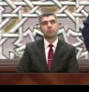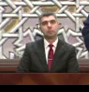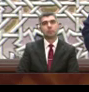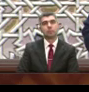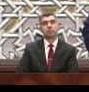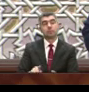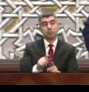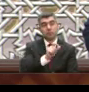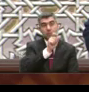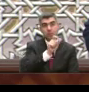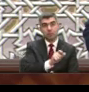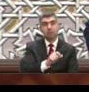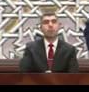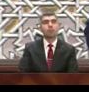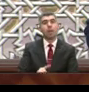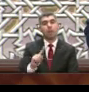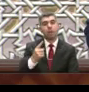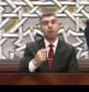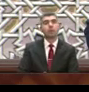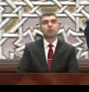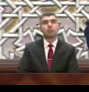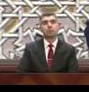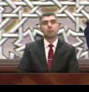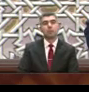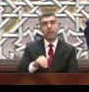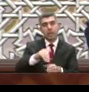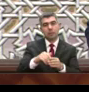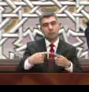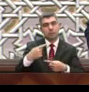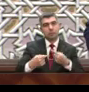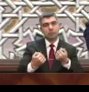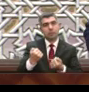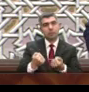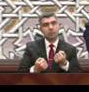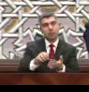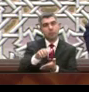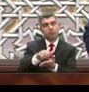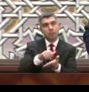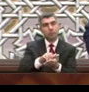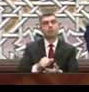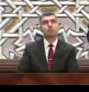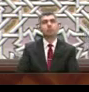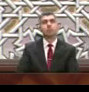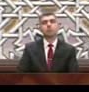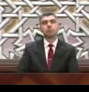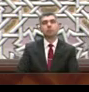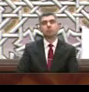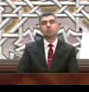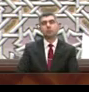الكلمة للمتحدث الأول عن فريق الأصالة والوحيد، عن فريق الأصالة